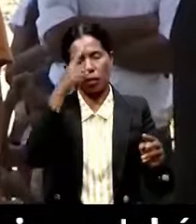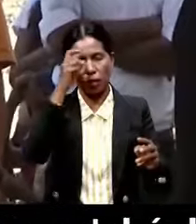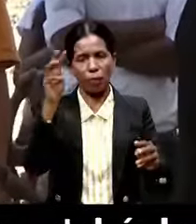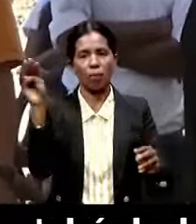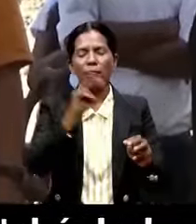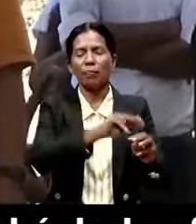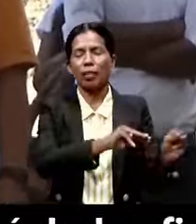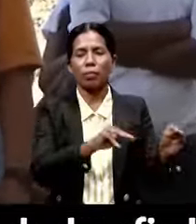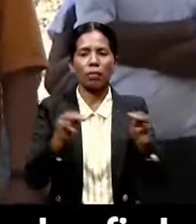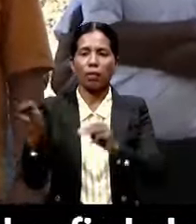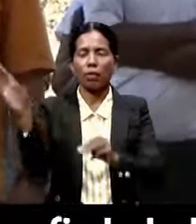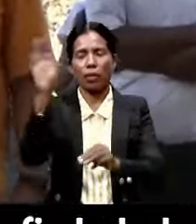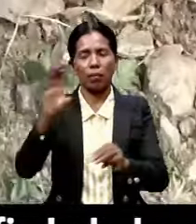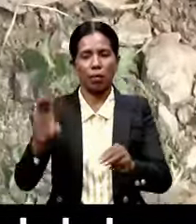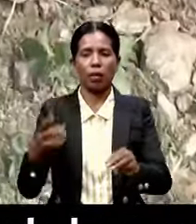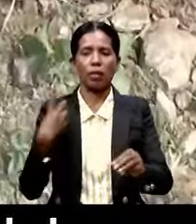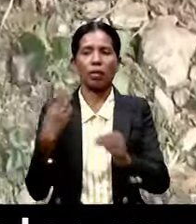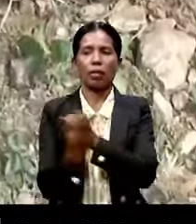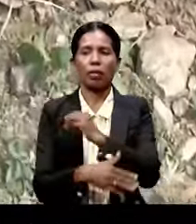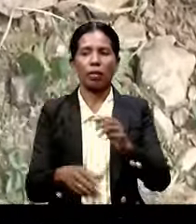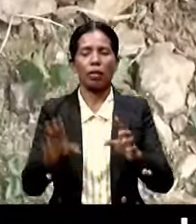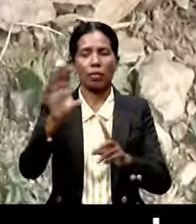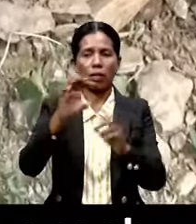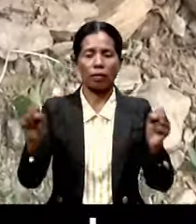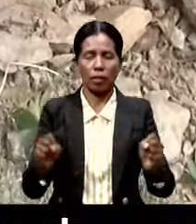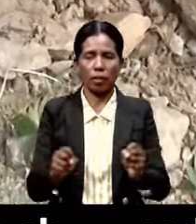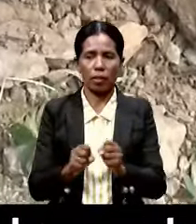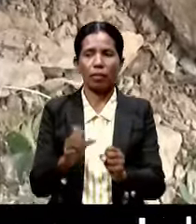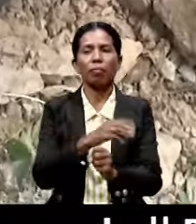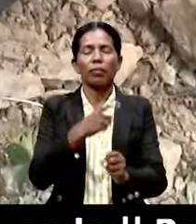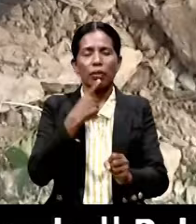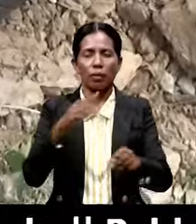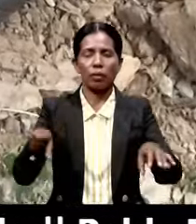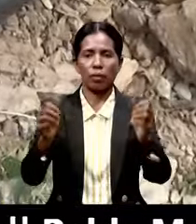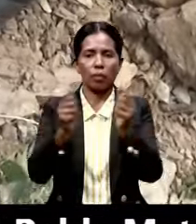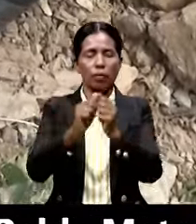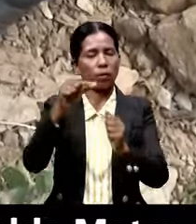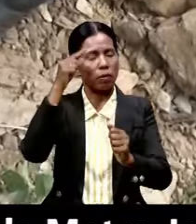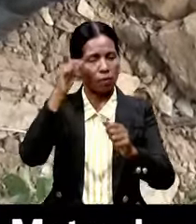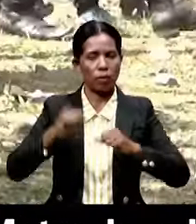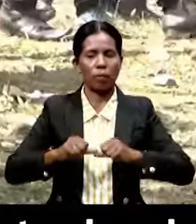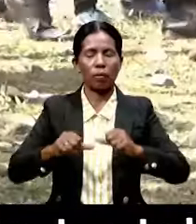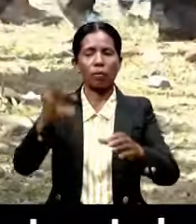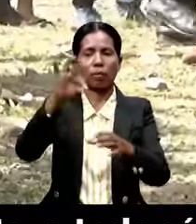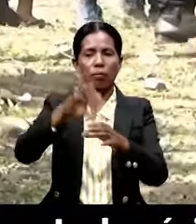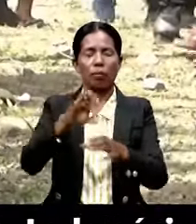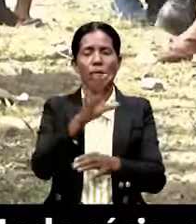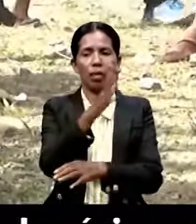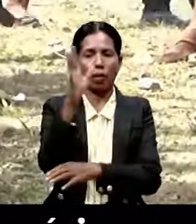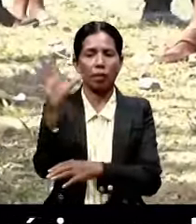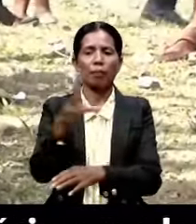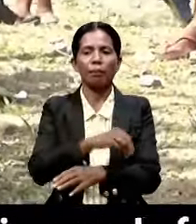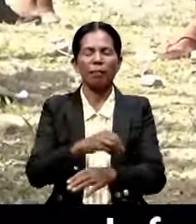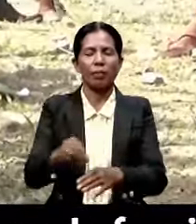akotese ia itania Rai. Ia fatin hanesan sefi aldea Karaumate se kopera ho governo atu kontinua kuda ai oan. Ia suku ai lok ho